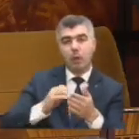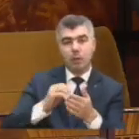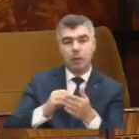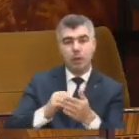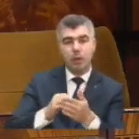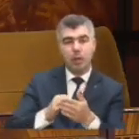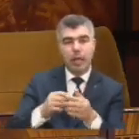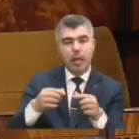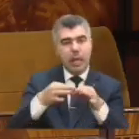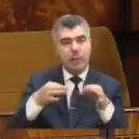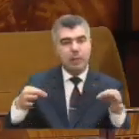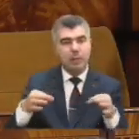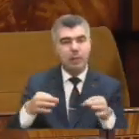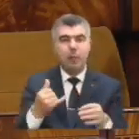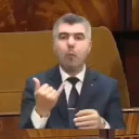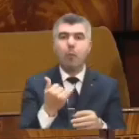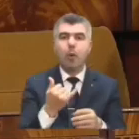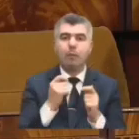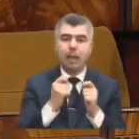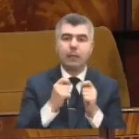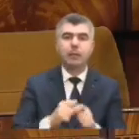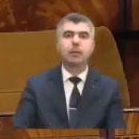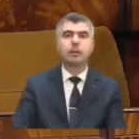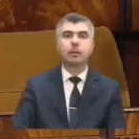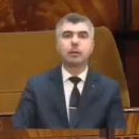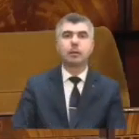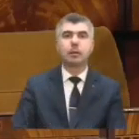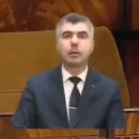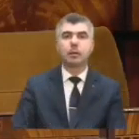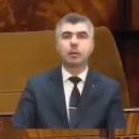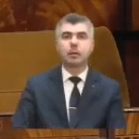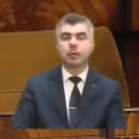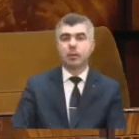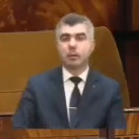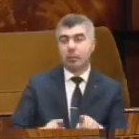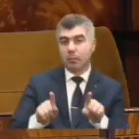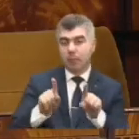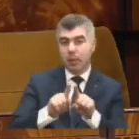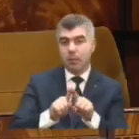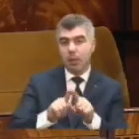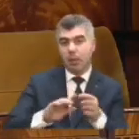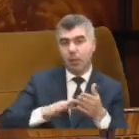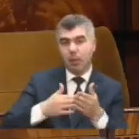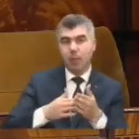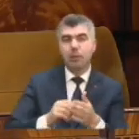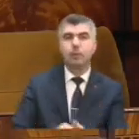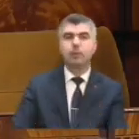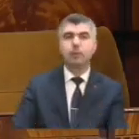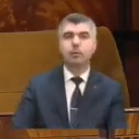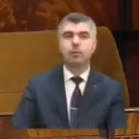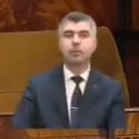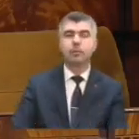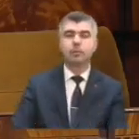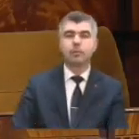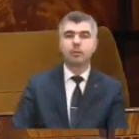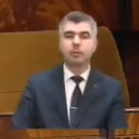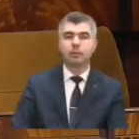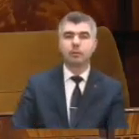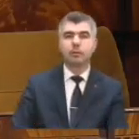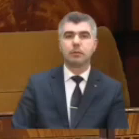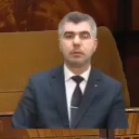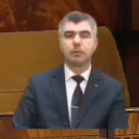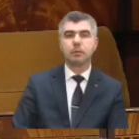الرقيقة. راه داك السيد المناضل من حليل الدو خلا الرحمة